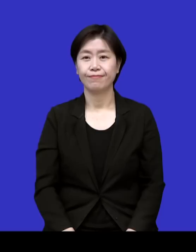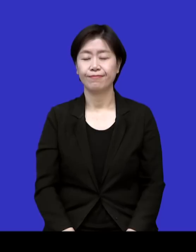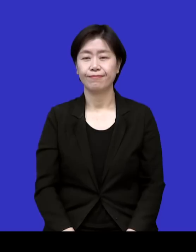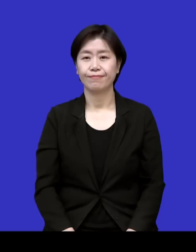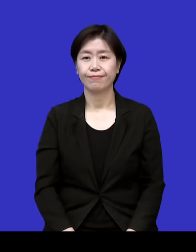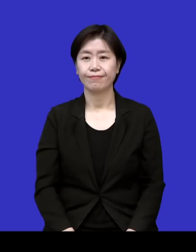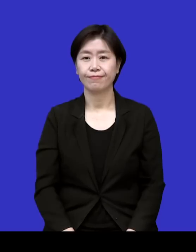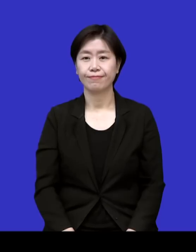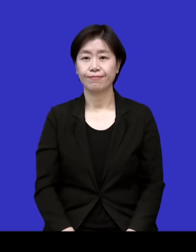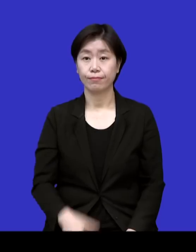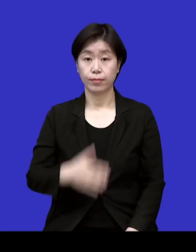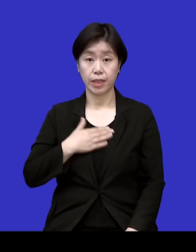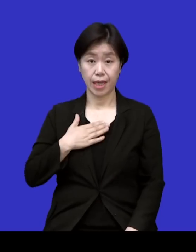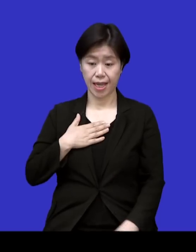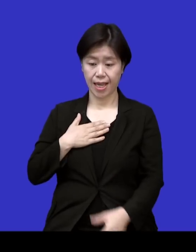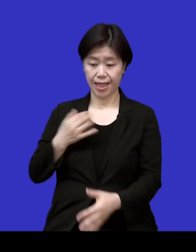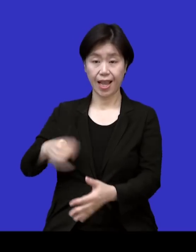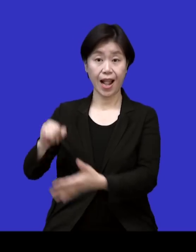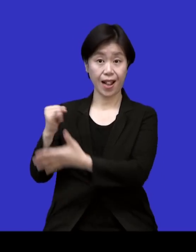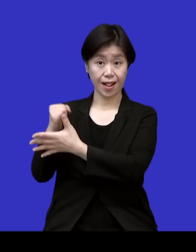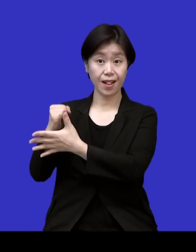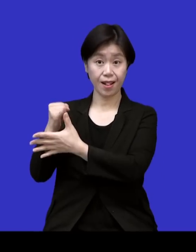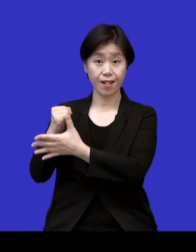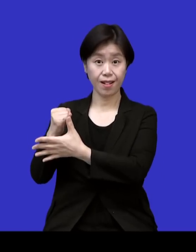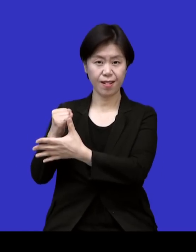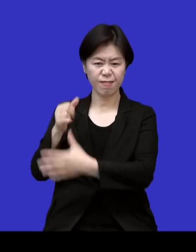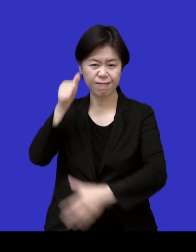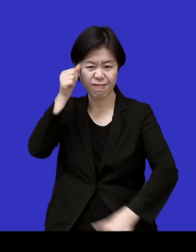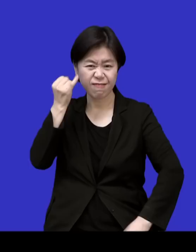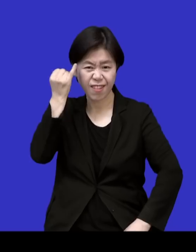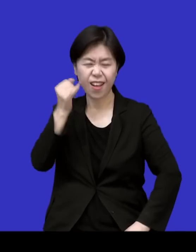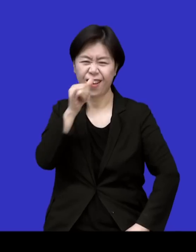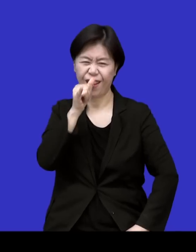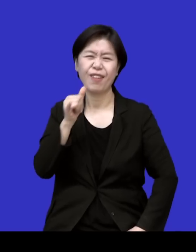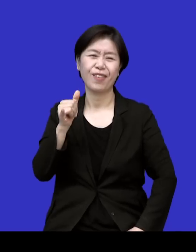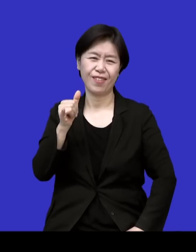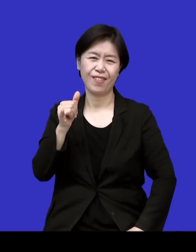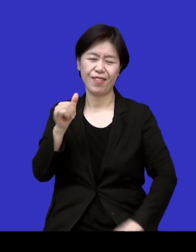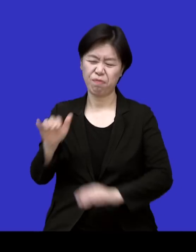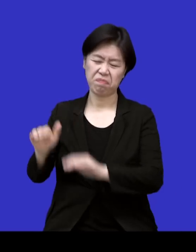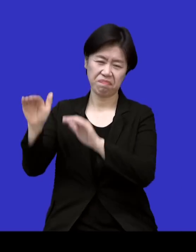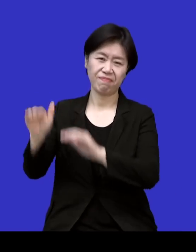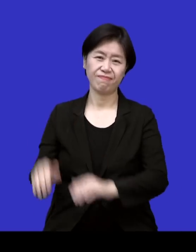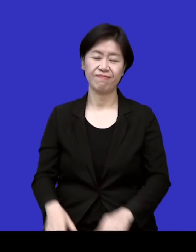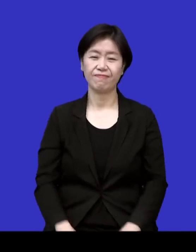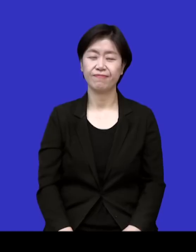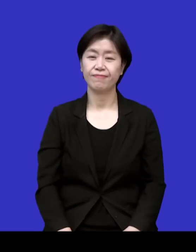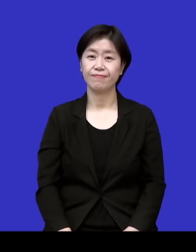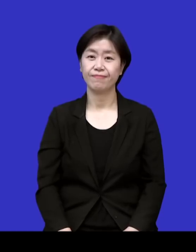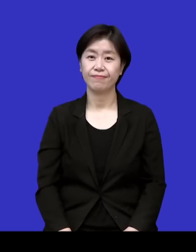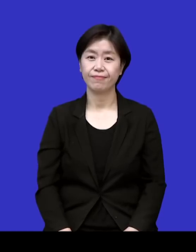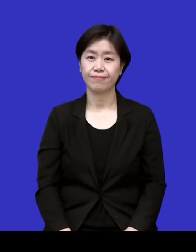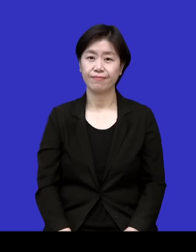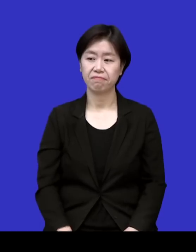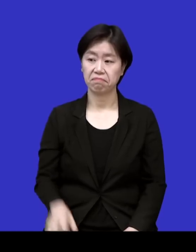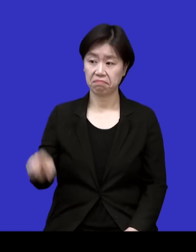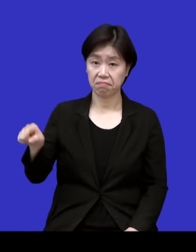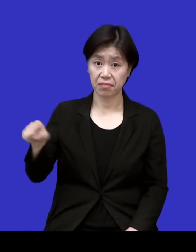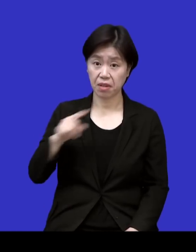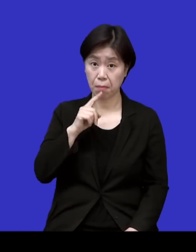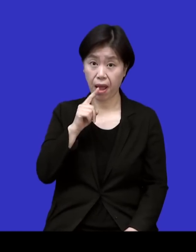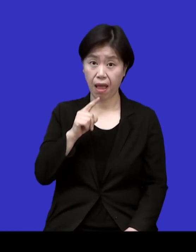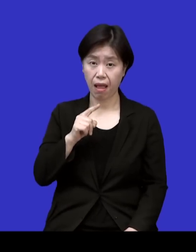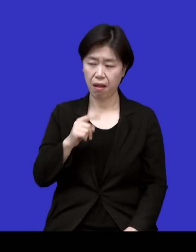저도 이제 저희 큰 딸이 이제 6학년 되면서 사춘기, 요즘 뭐 초춘기라고 하더라고요. 네, 초등학생 맞아요. 사춘기. 네. 이제 말도 어른처럼